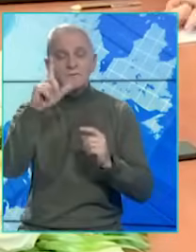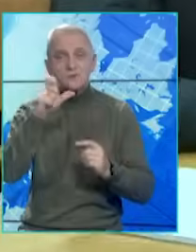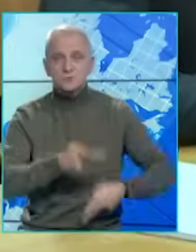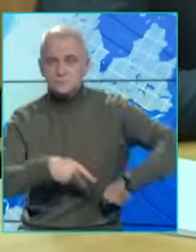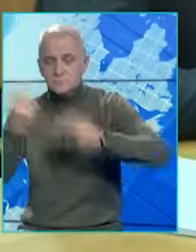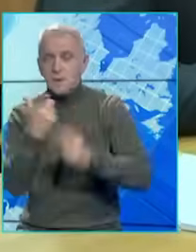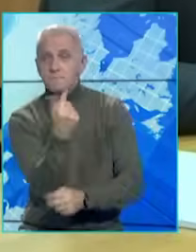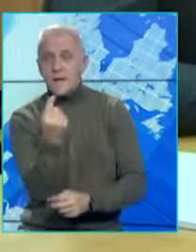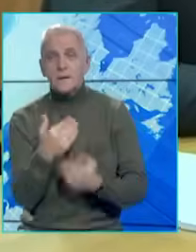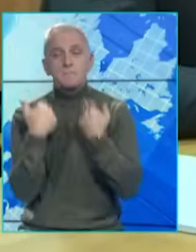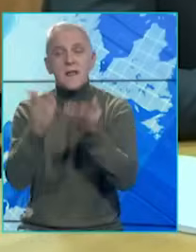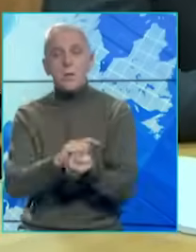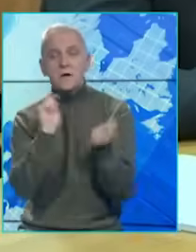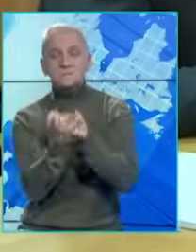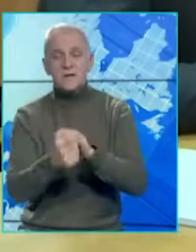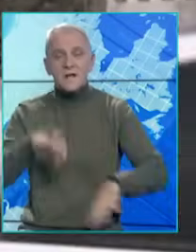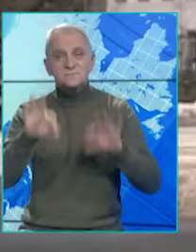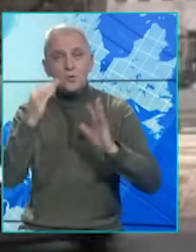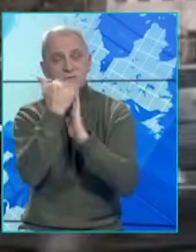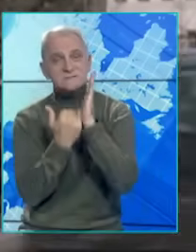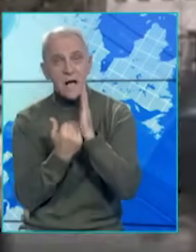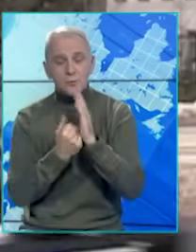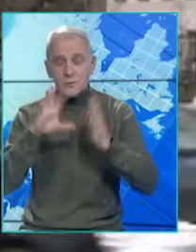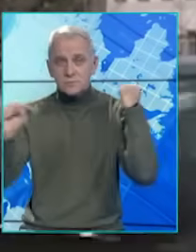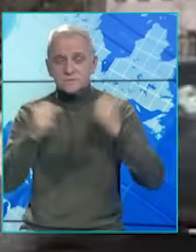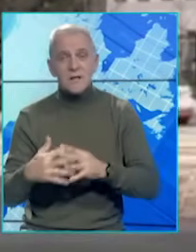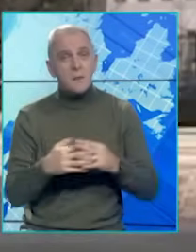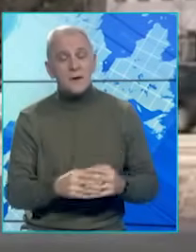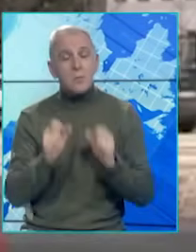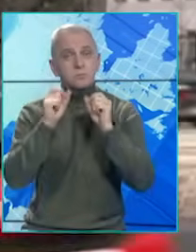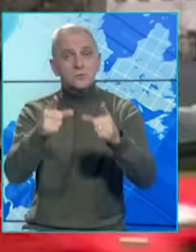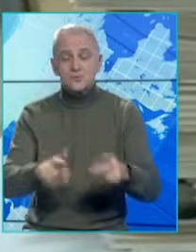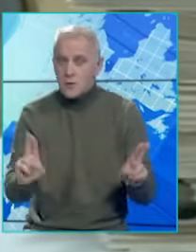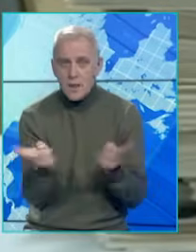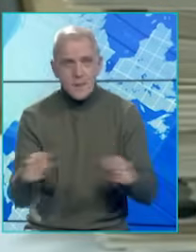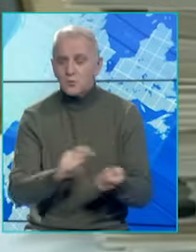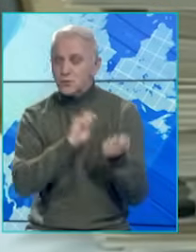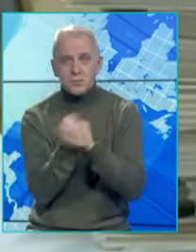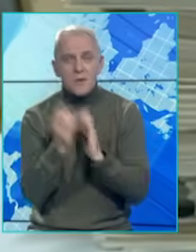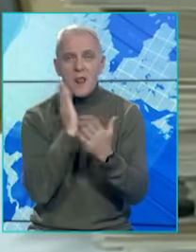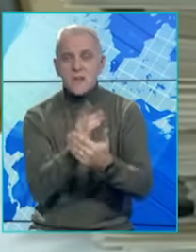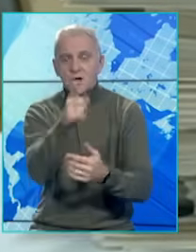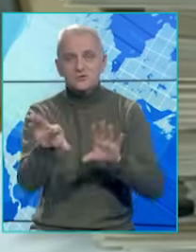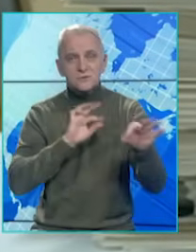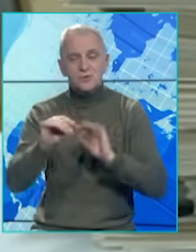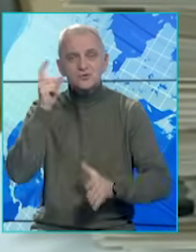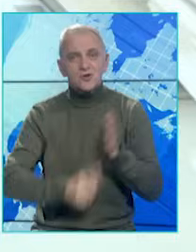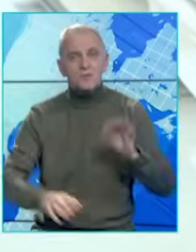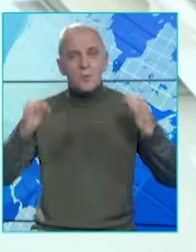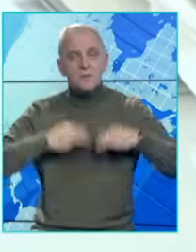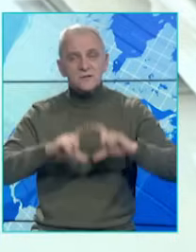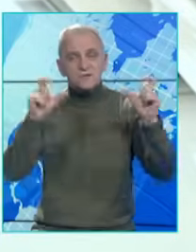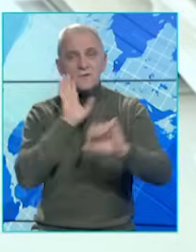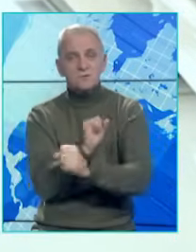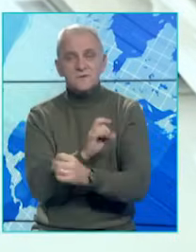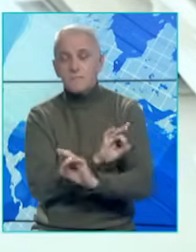dostavio partnerima prijedlog izmjena izbornog zakona. Veleposlanstvo SAD-a poručilo da je nemoguće promijeniti način izbora članova predsjedništva BiH